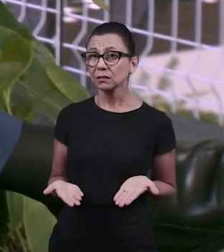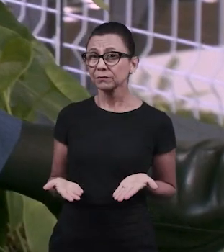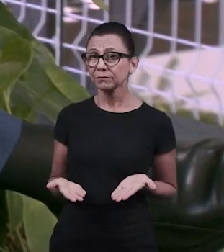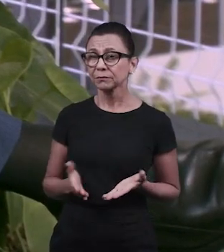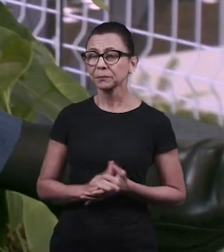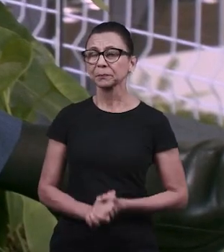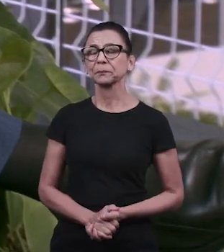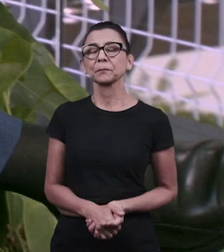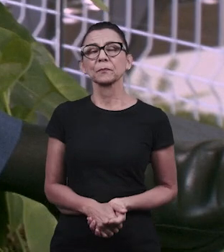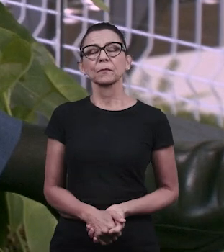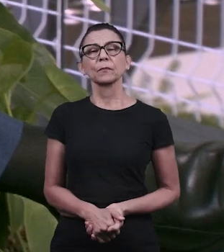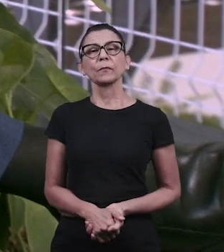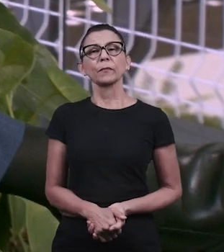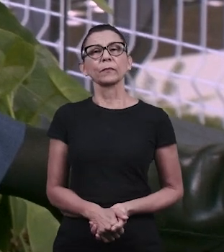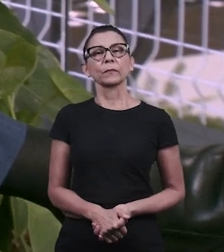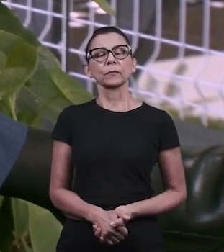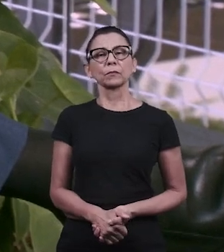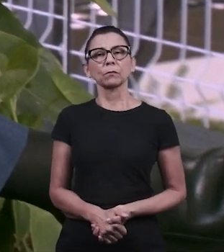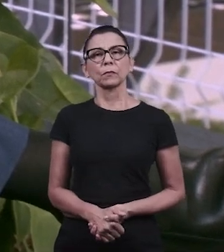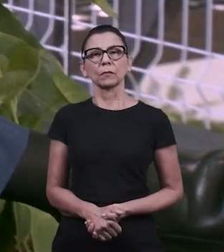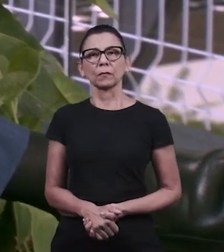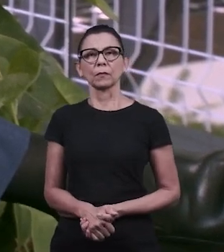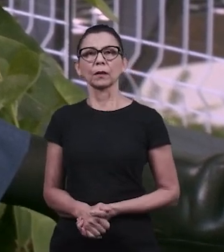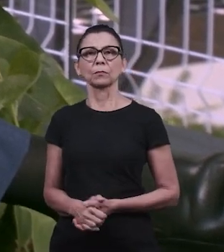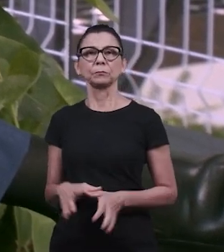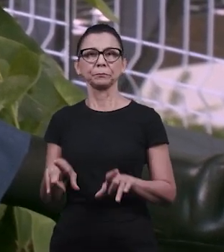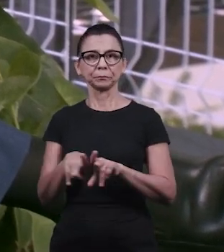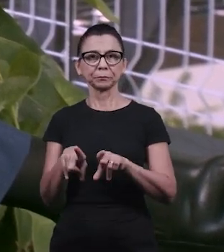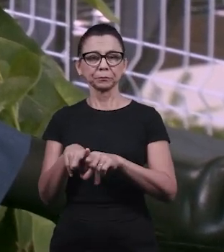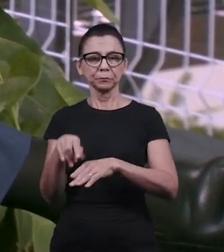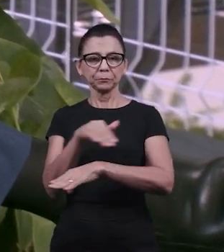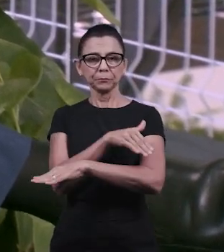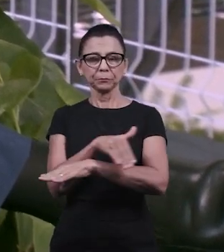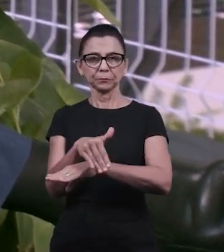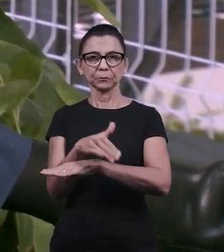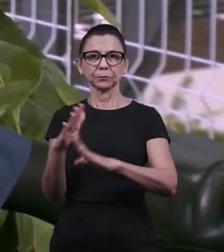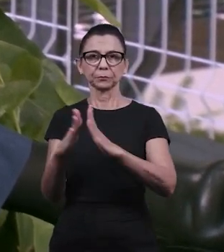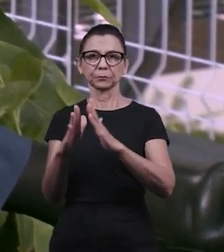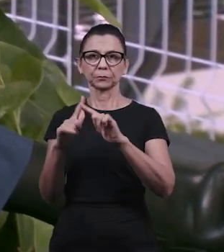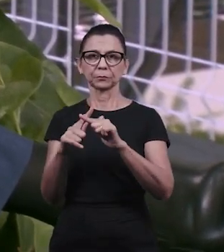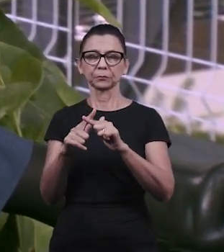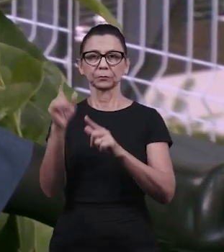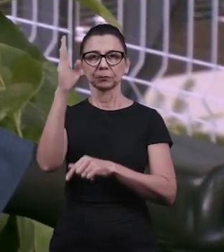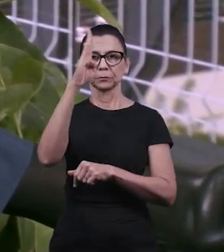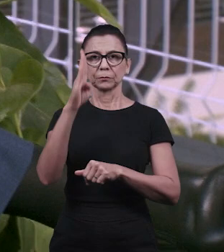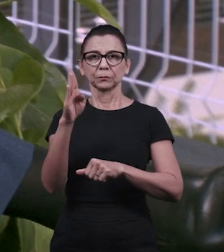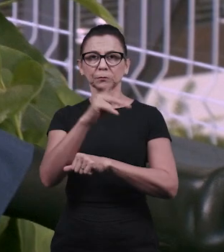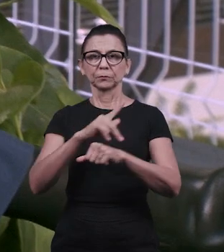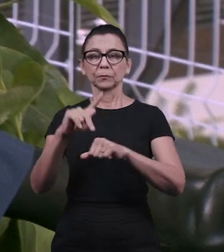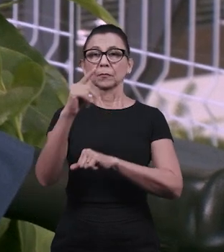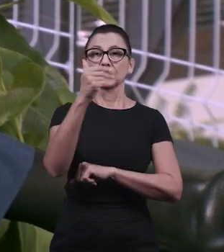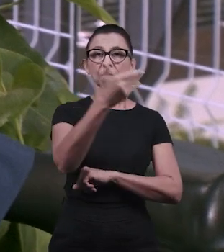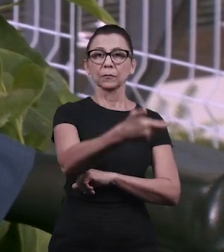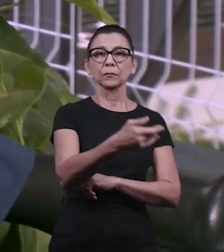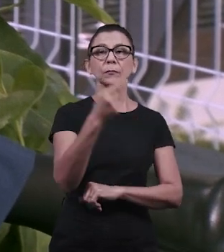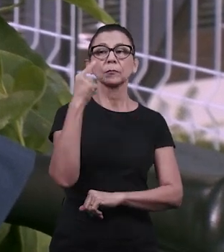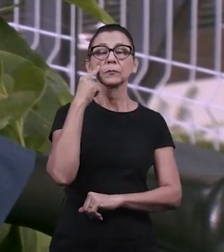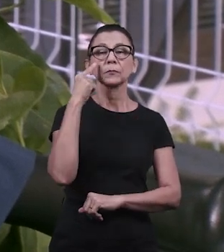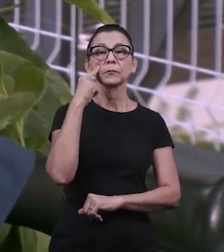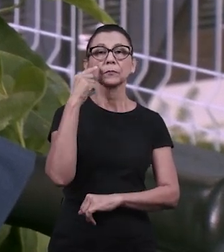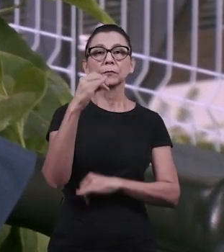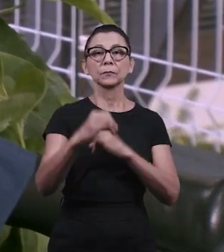Первое, я хотел бы напомнить, что адреса церквей в Бразилии, за рубежом можете найти на нашем